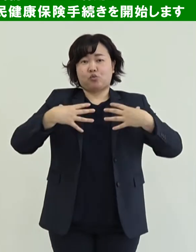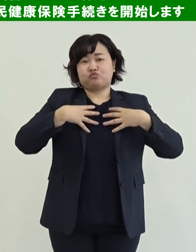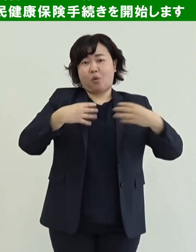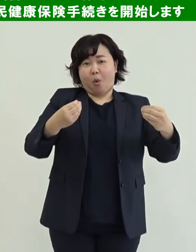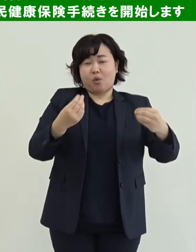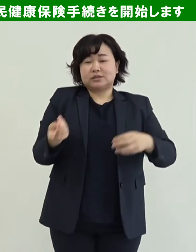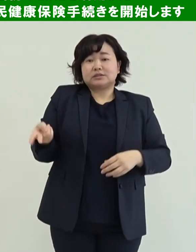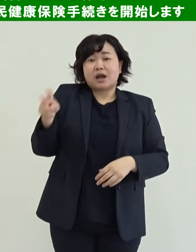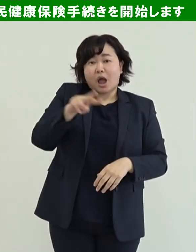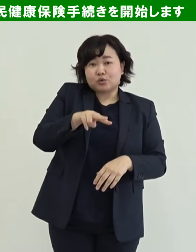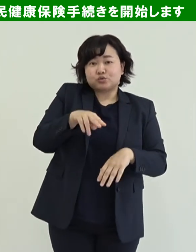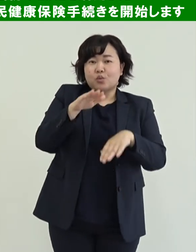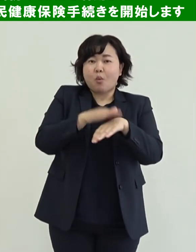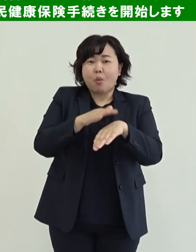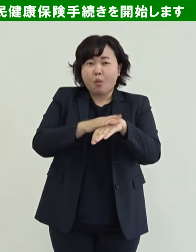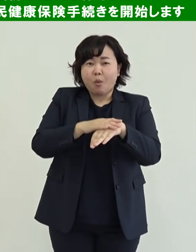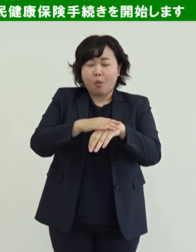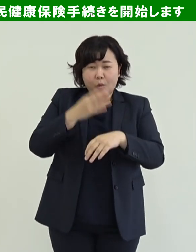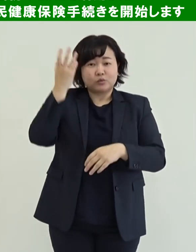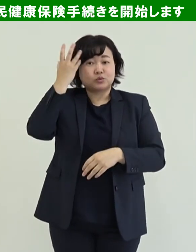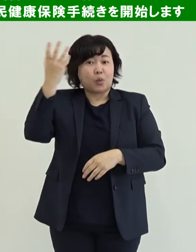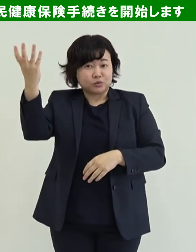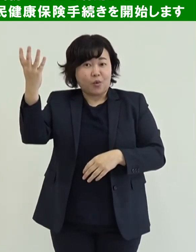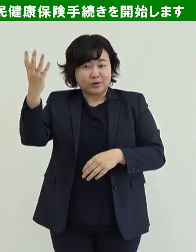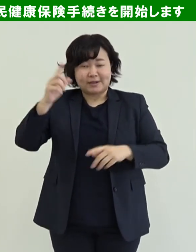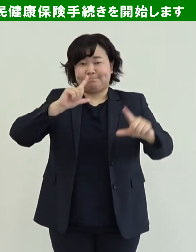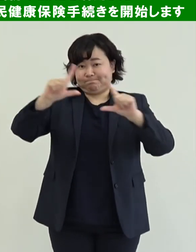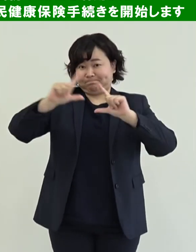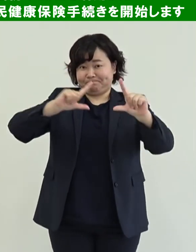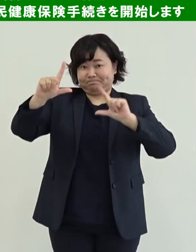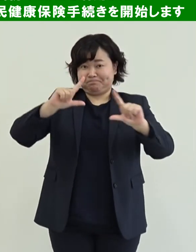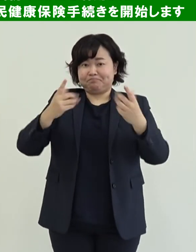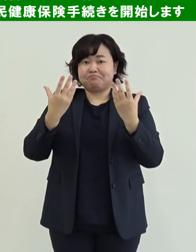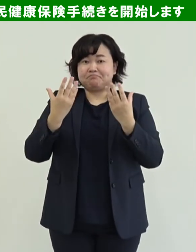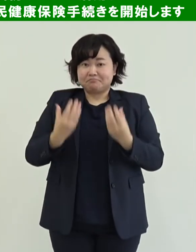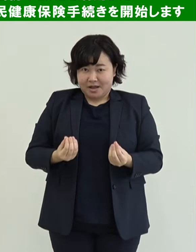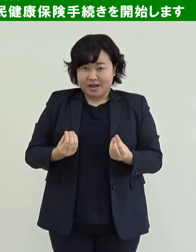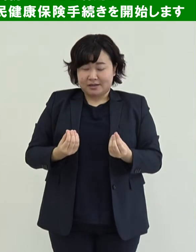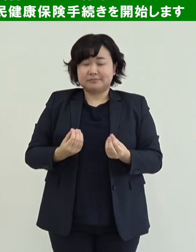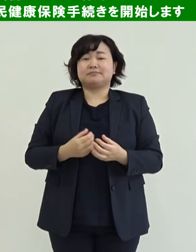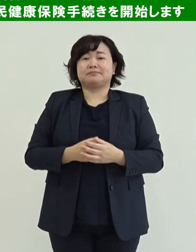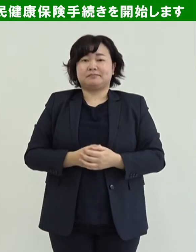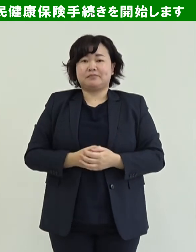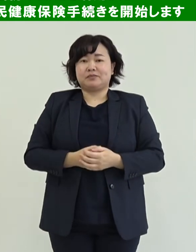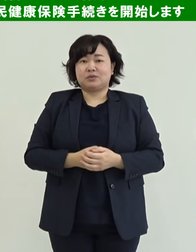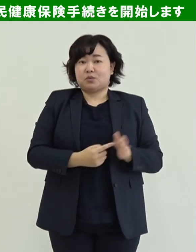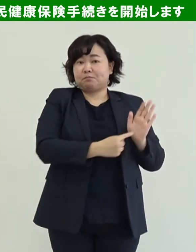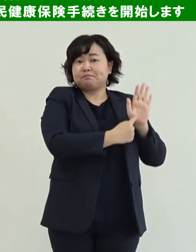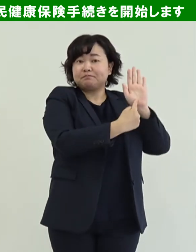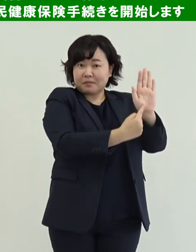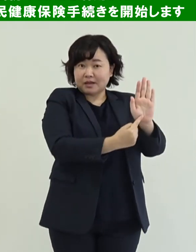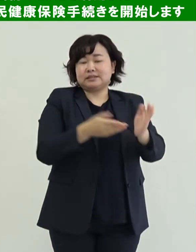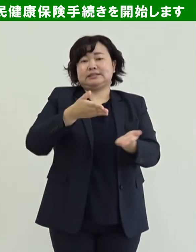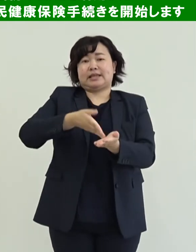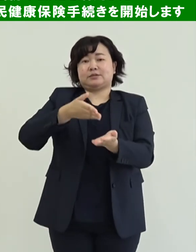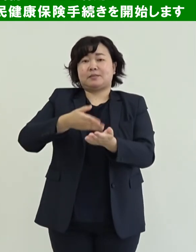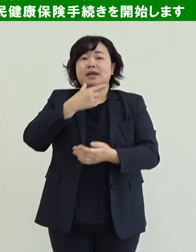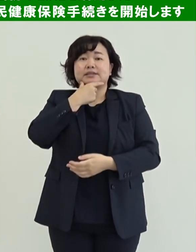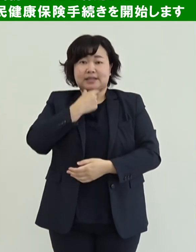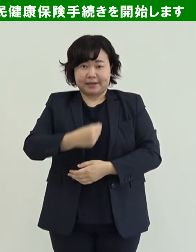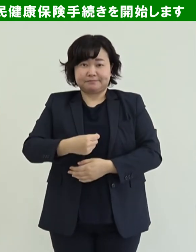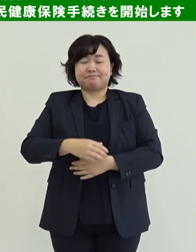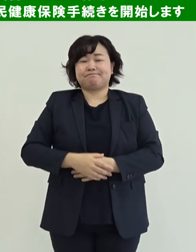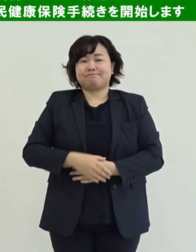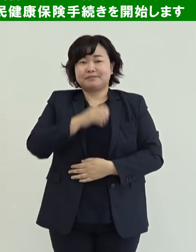にご加入されるということで想定させていただいてすでに録画させて頂いたものを用いて a ご説明させていただき